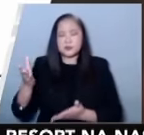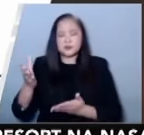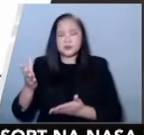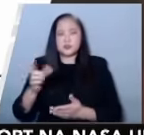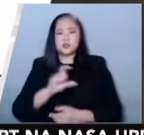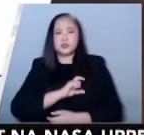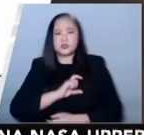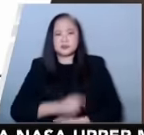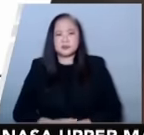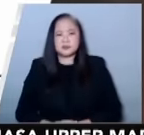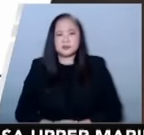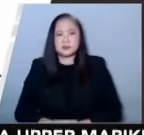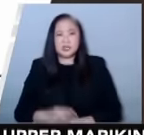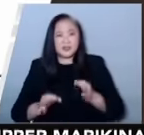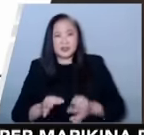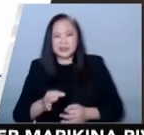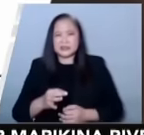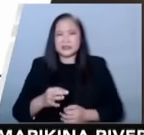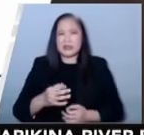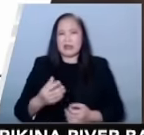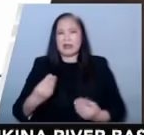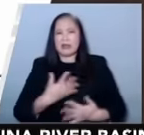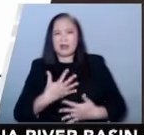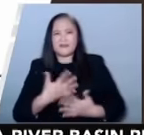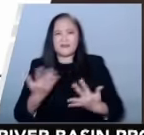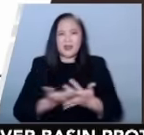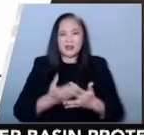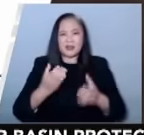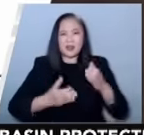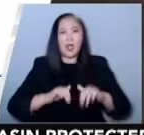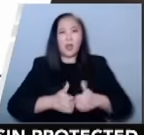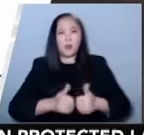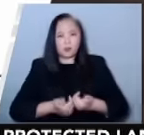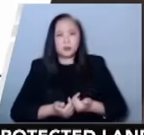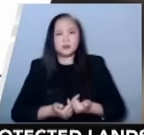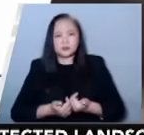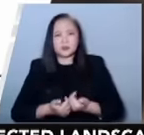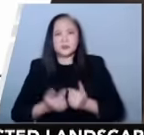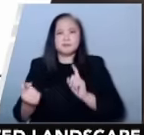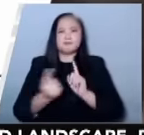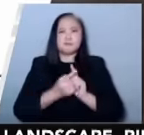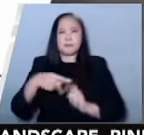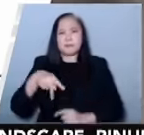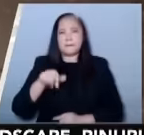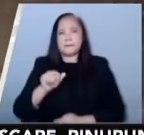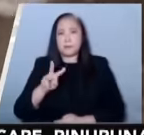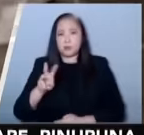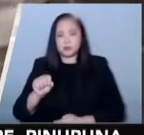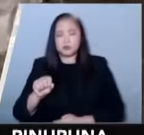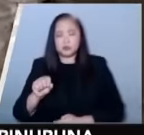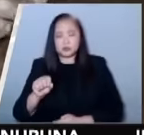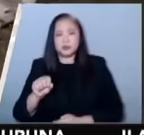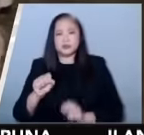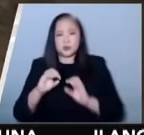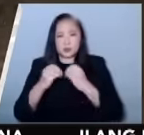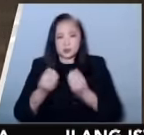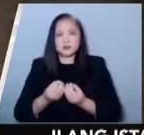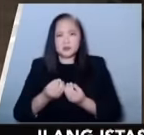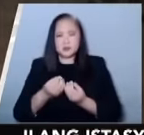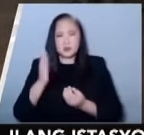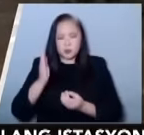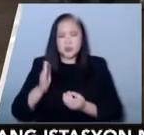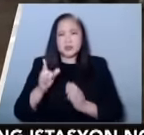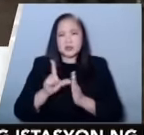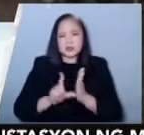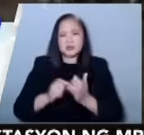silang mag-figure out kung paano mag-file ng case, pwede rin naman dumapit sa post. Libre naman yung legal assistance. Pinuntahan na ng